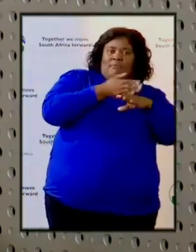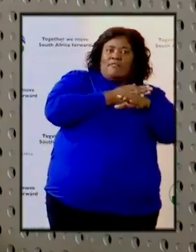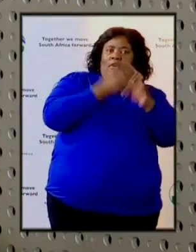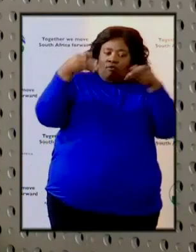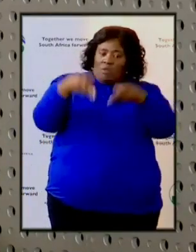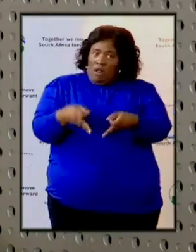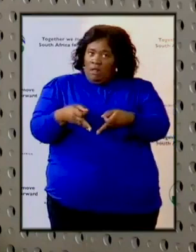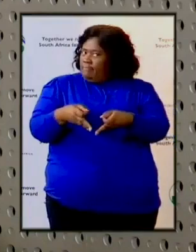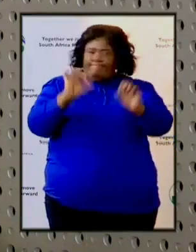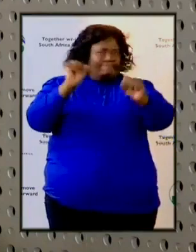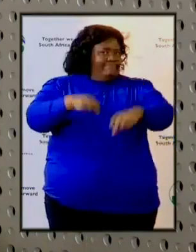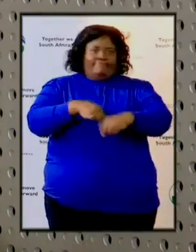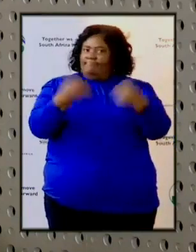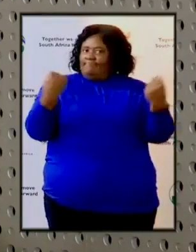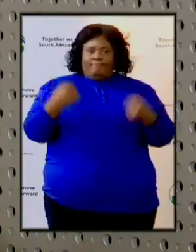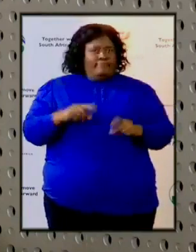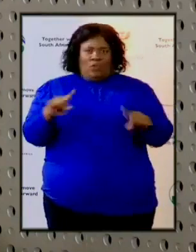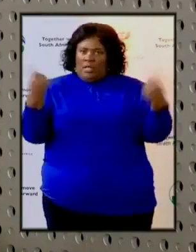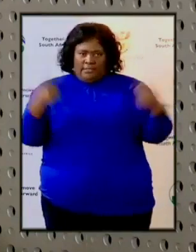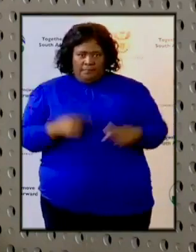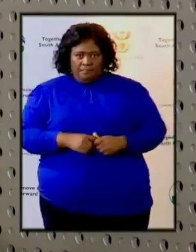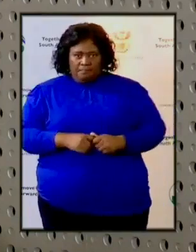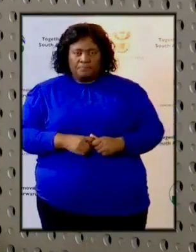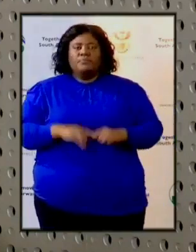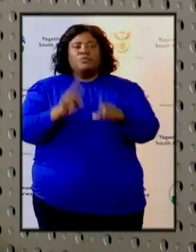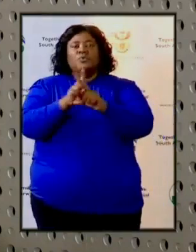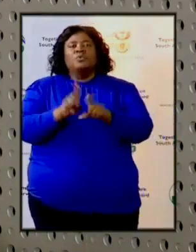ukuthi phakathi nesonto